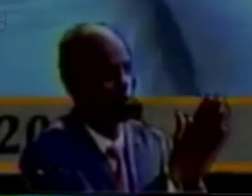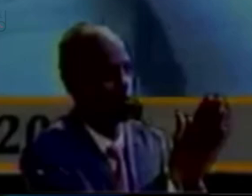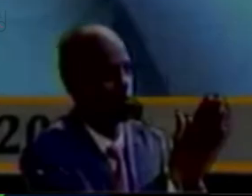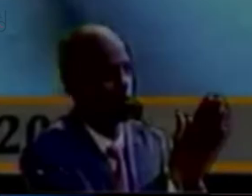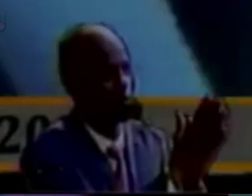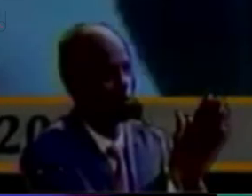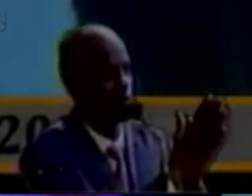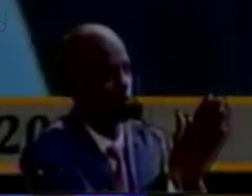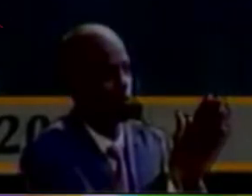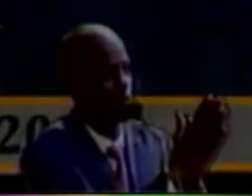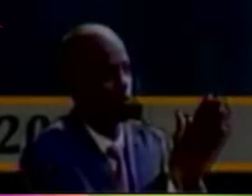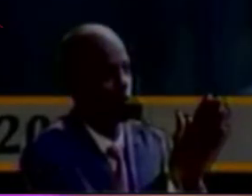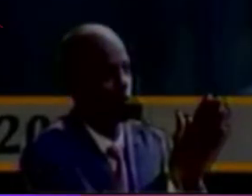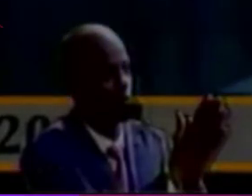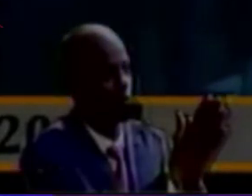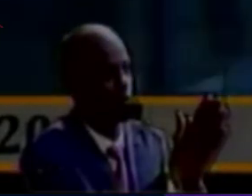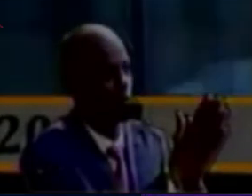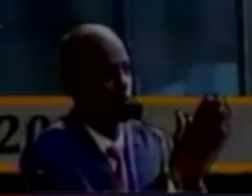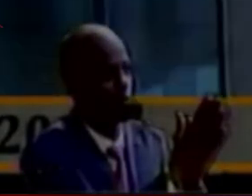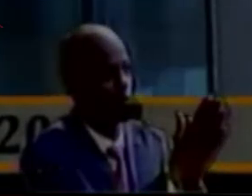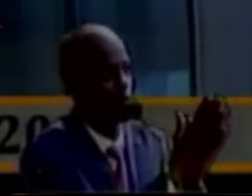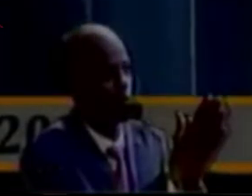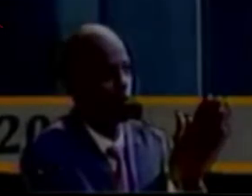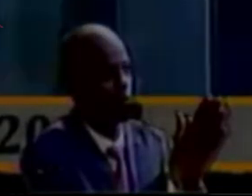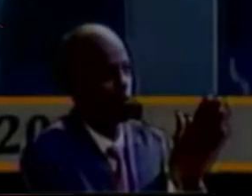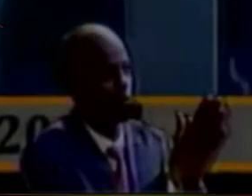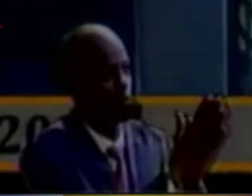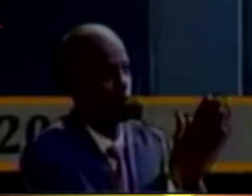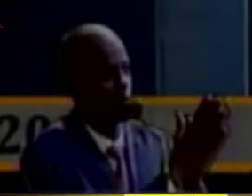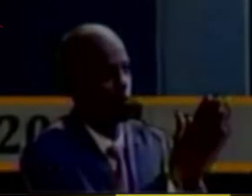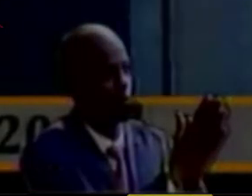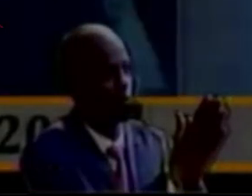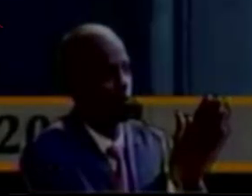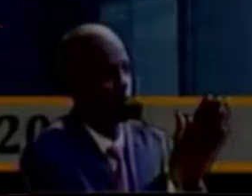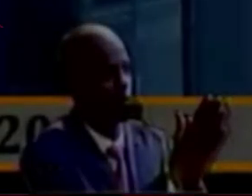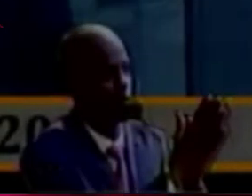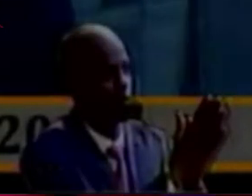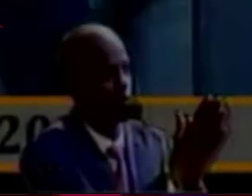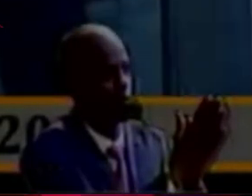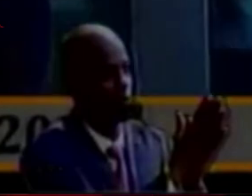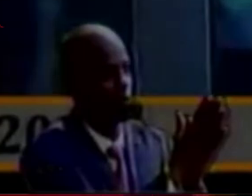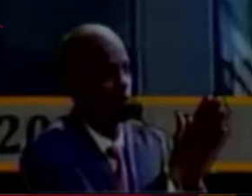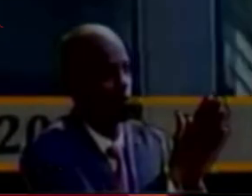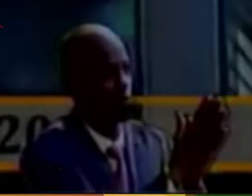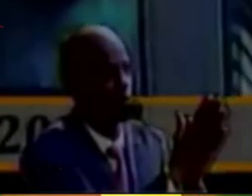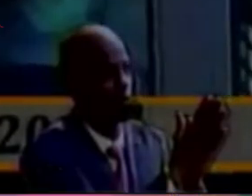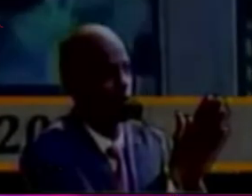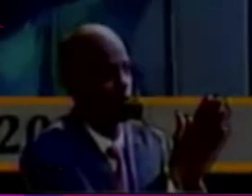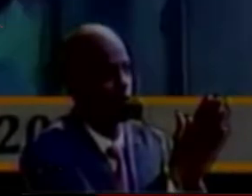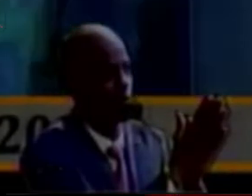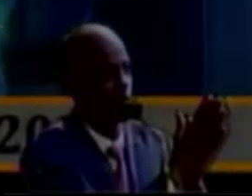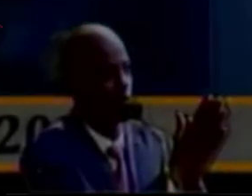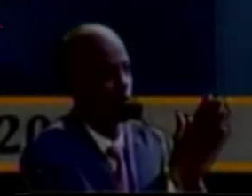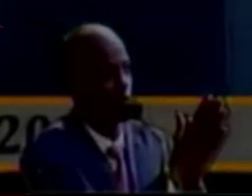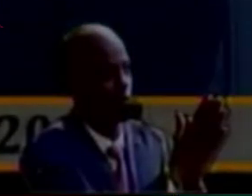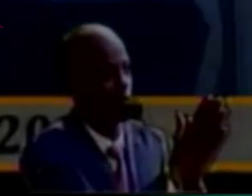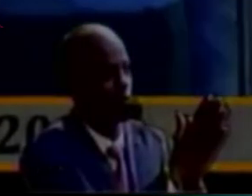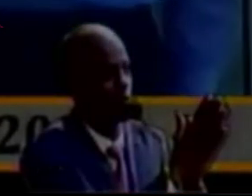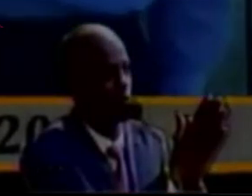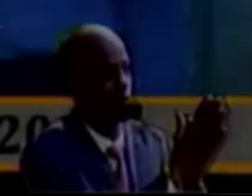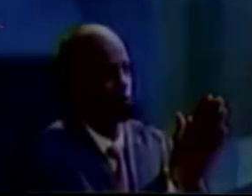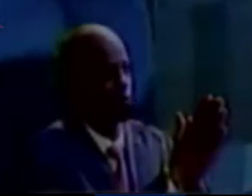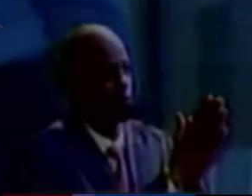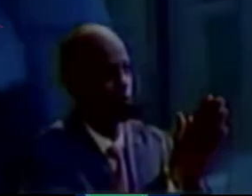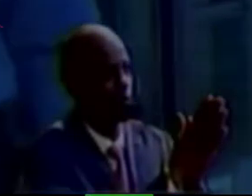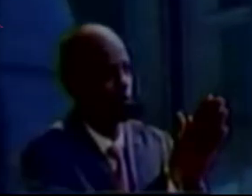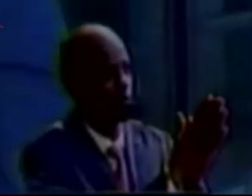in getting this, that vehicle, so that it can go out. So c'est pas you qui est à connecter avec militaire là est tout ce